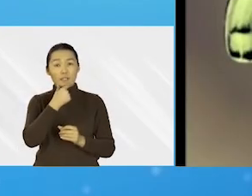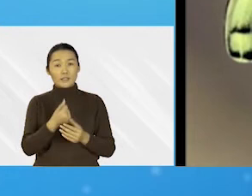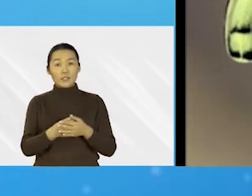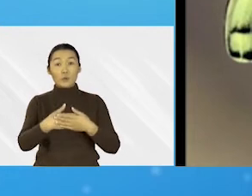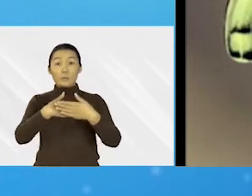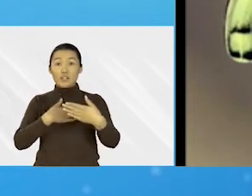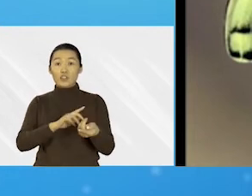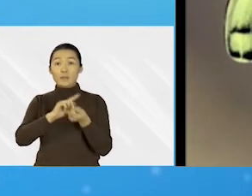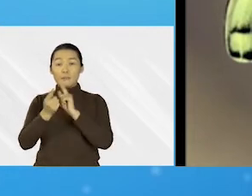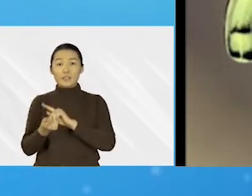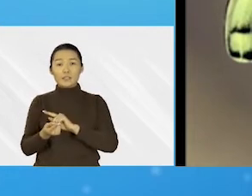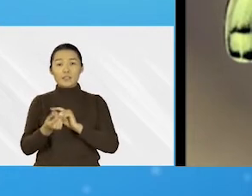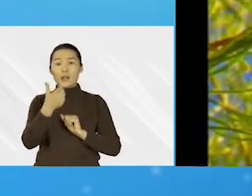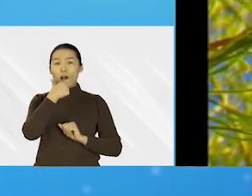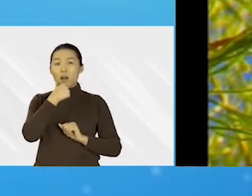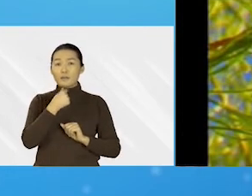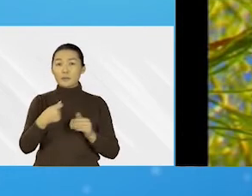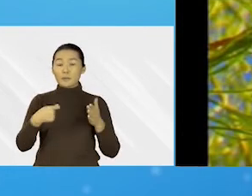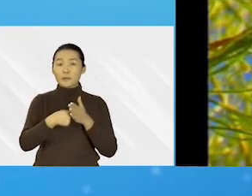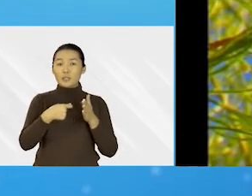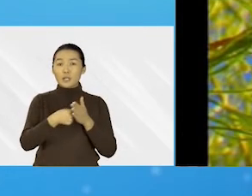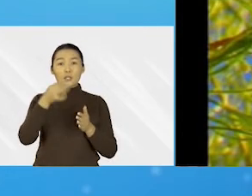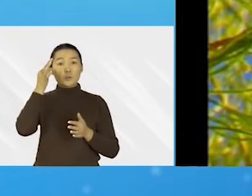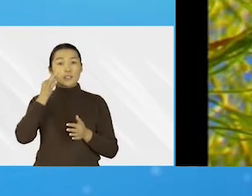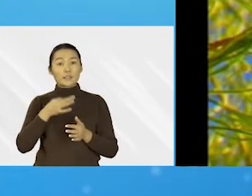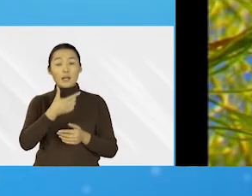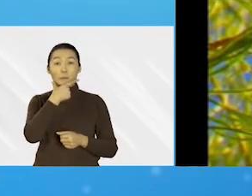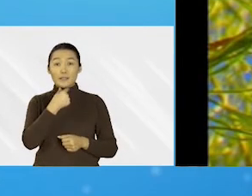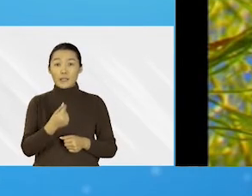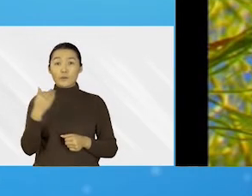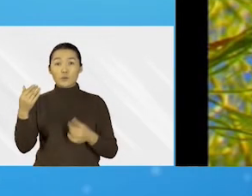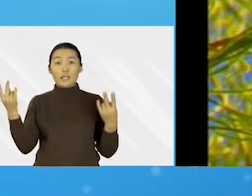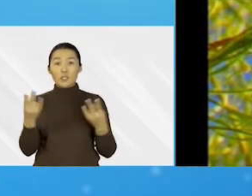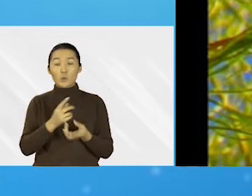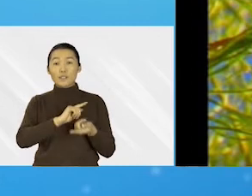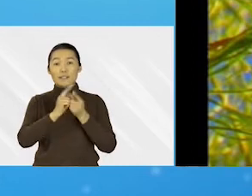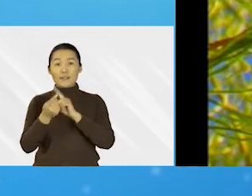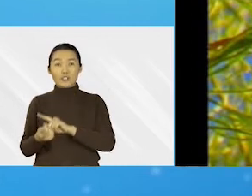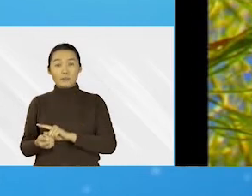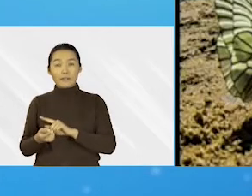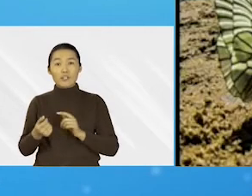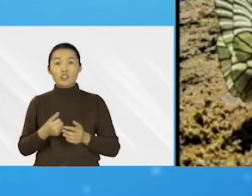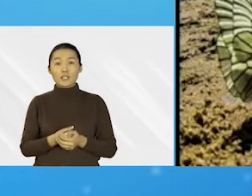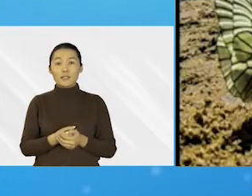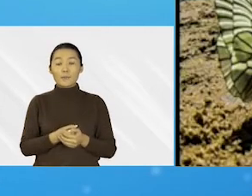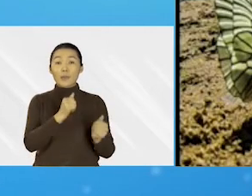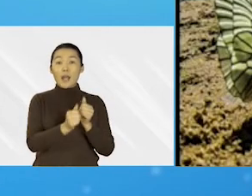чем преобразиться в элегантную, питающуюся нектаром красавицу, ей предстоит совершить превращение.